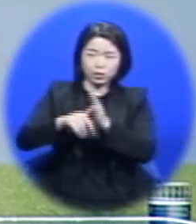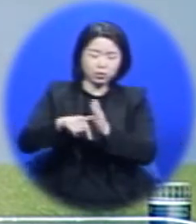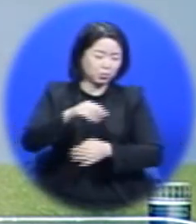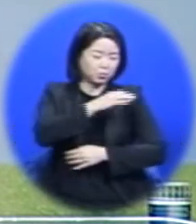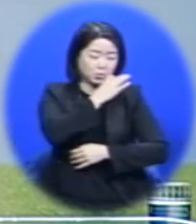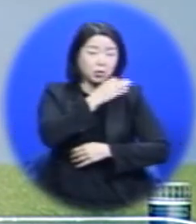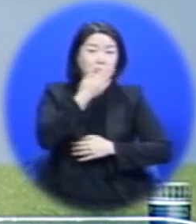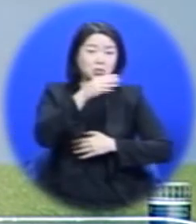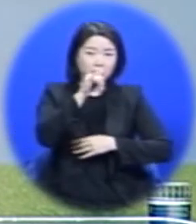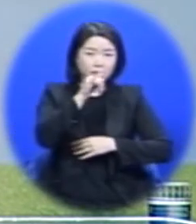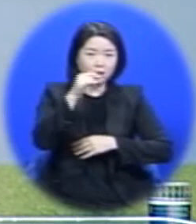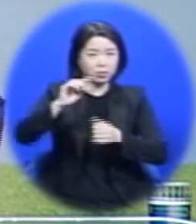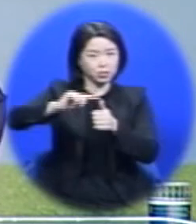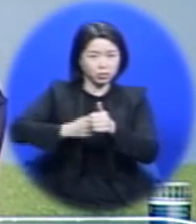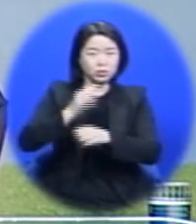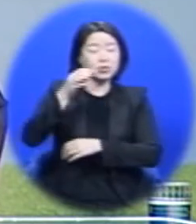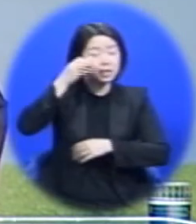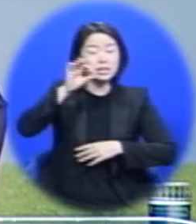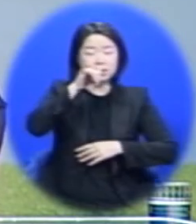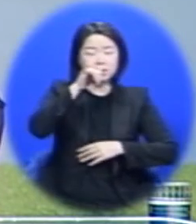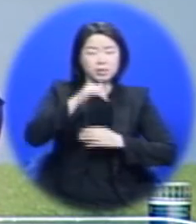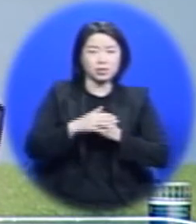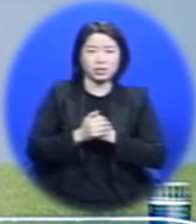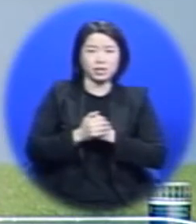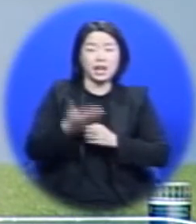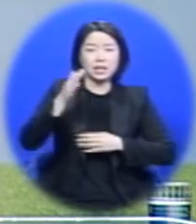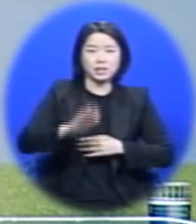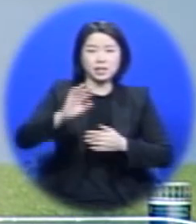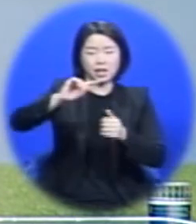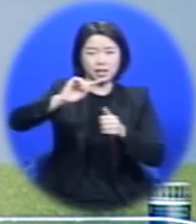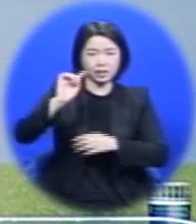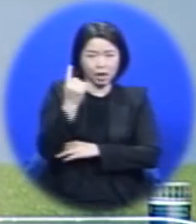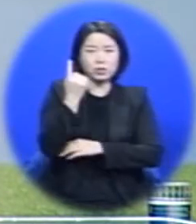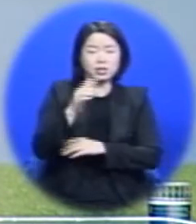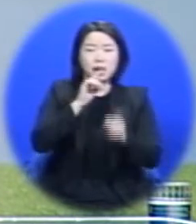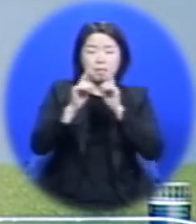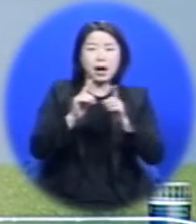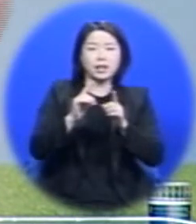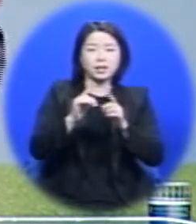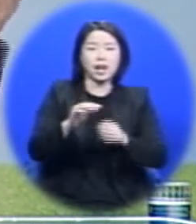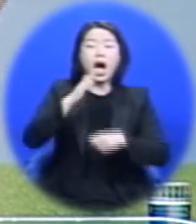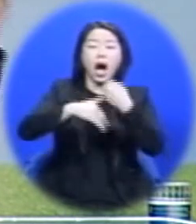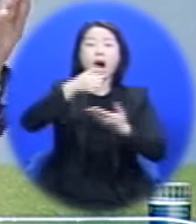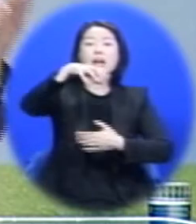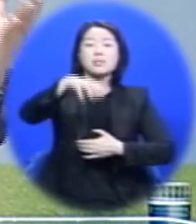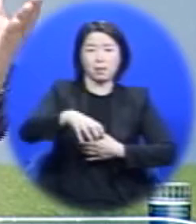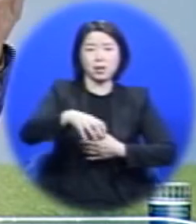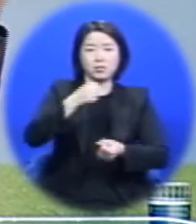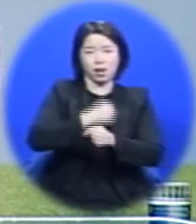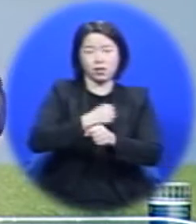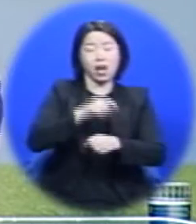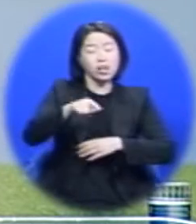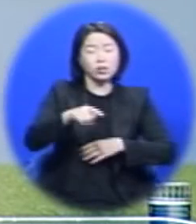민망할 수도 있겠다고 다윗도 스스로 인정하고 있어요. 그러나 다윗이 말하려고 하는 것은 하나님 앞에서 한 거야. 나